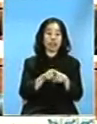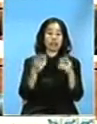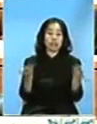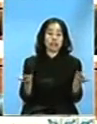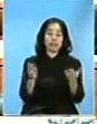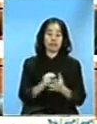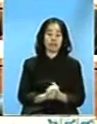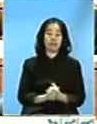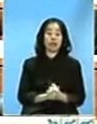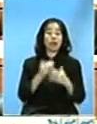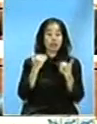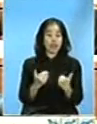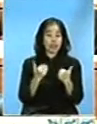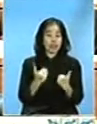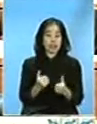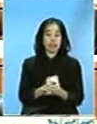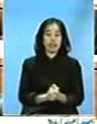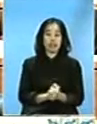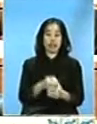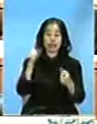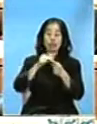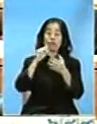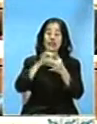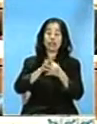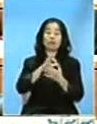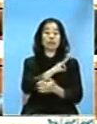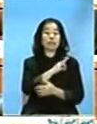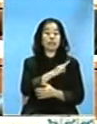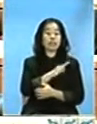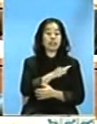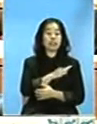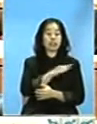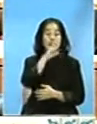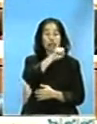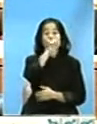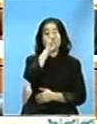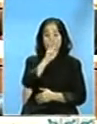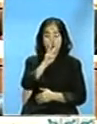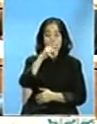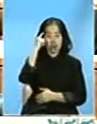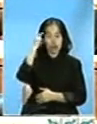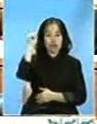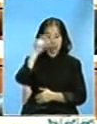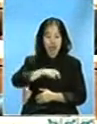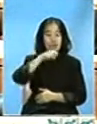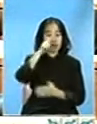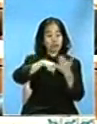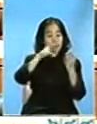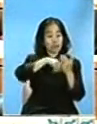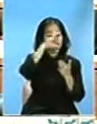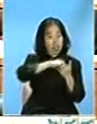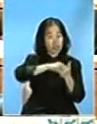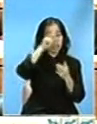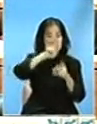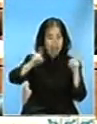ครับว่าวันนี้ที่มาของสมาชิกวุฒิสภาสมควรจะมาจากการเลือกตั้งแต่ว่